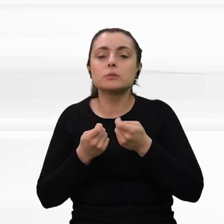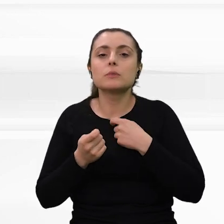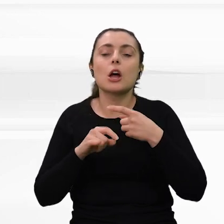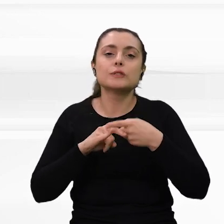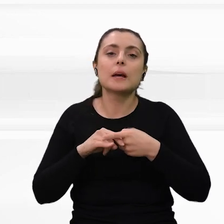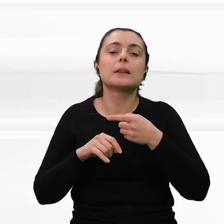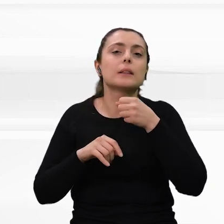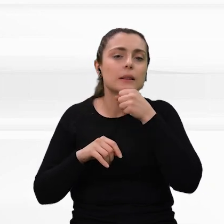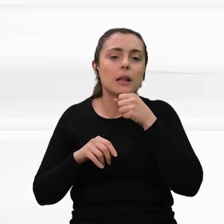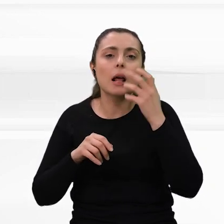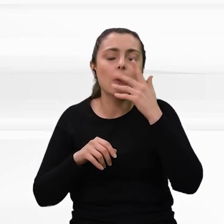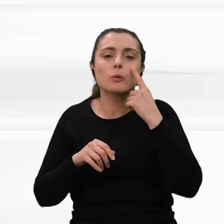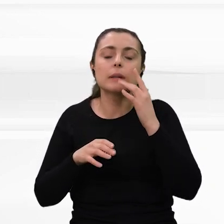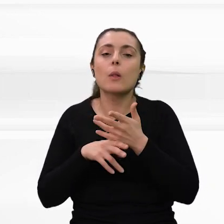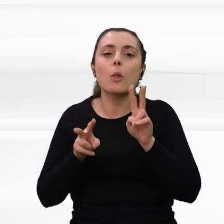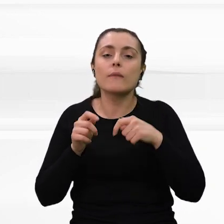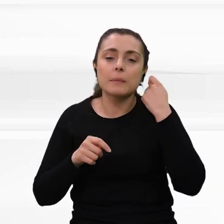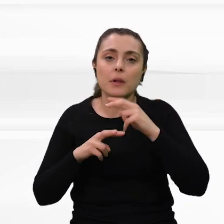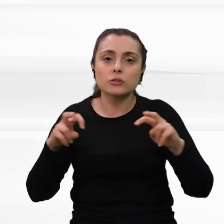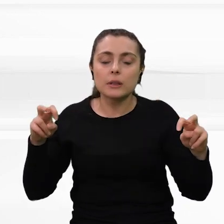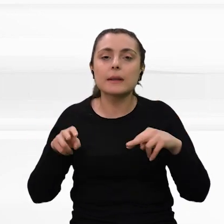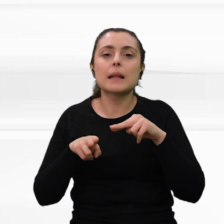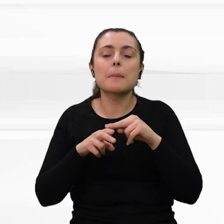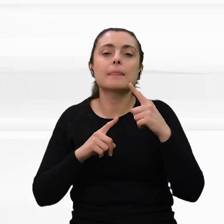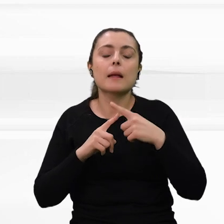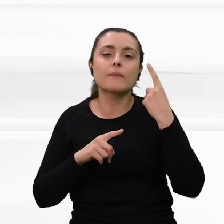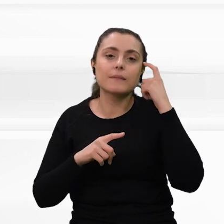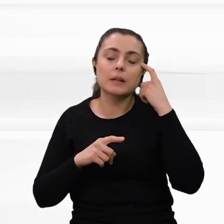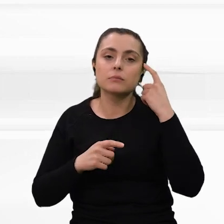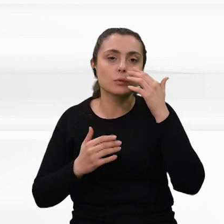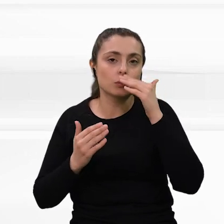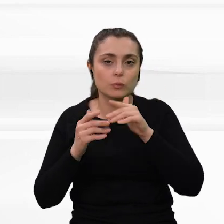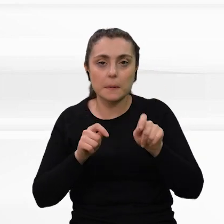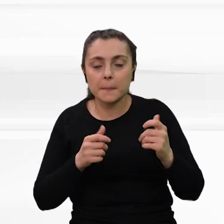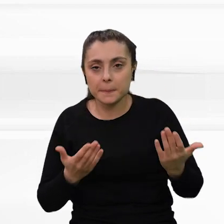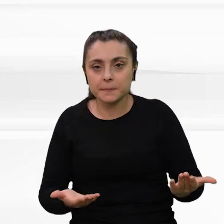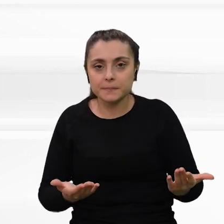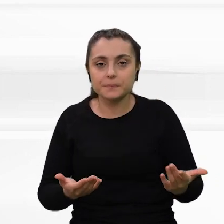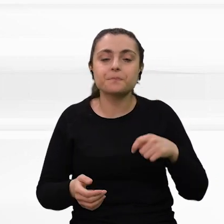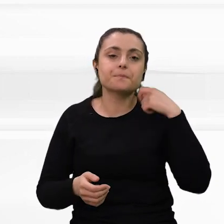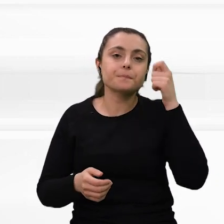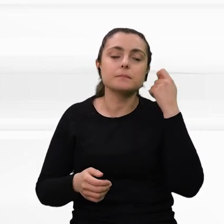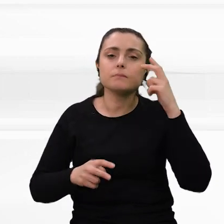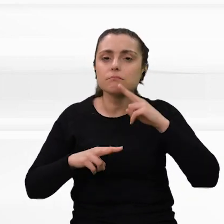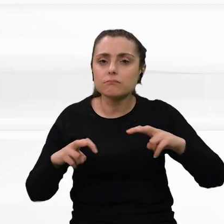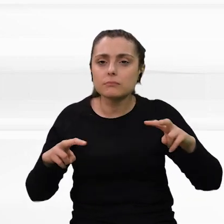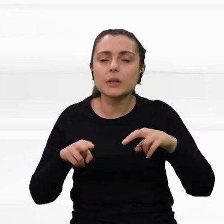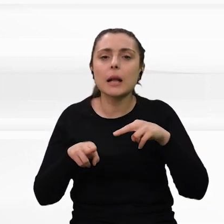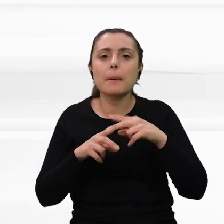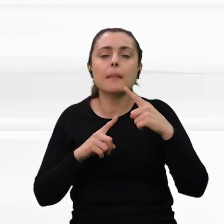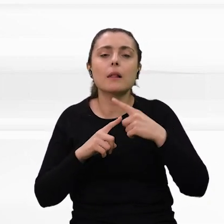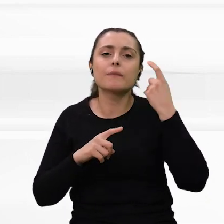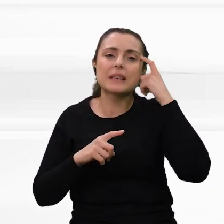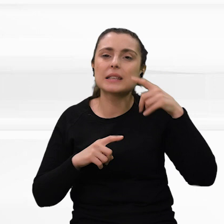çalışmada Hacivat Karagöz Neden Öldürüldü filmi incelenirken Kemal Tahir'in görüşlerinden hareket edilmiştir film incelenirken